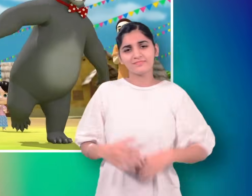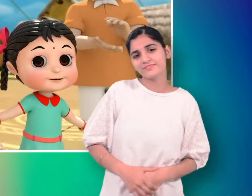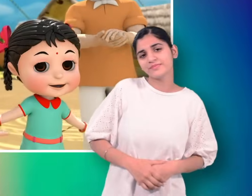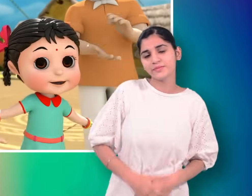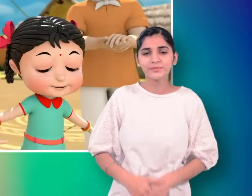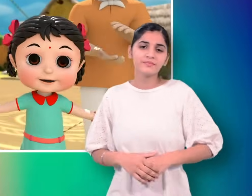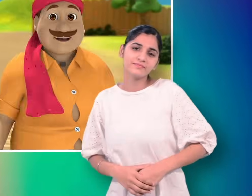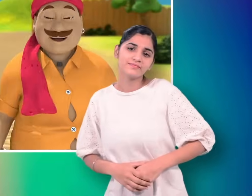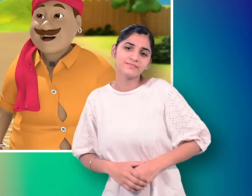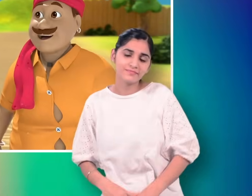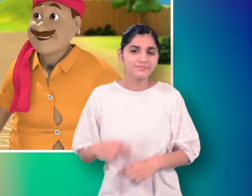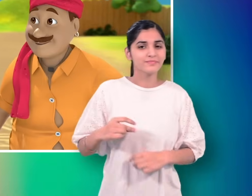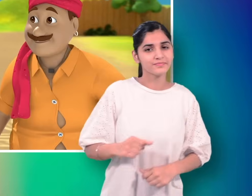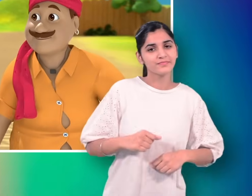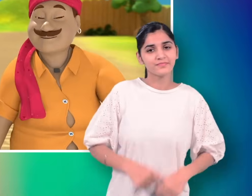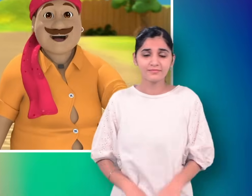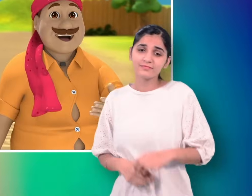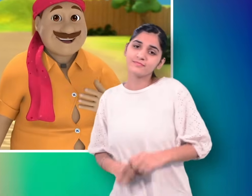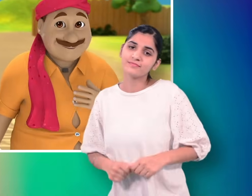नाचा।